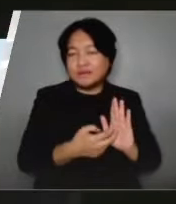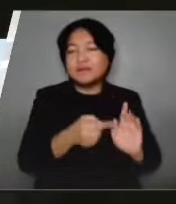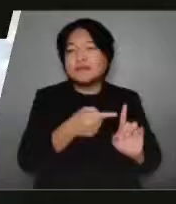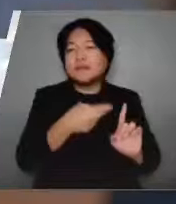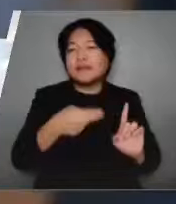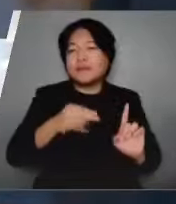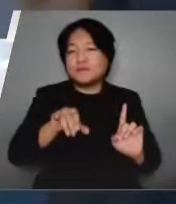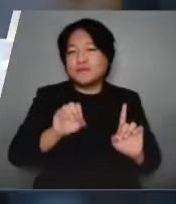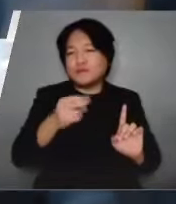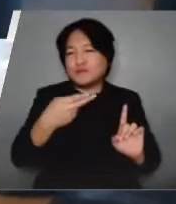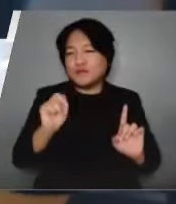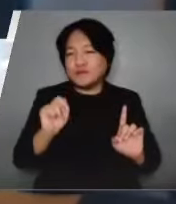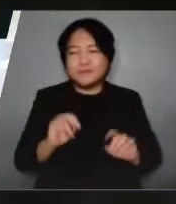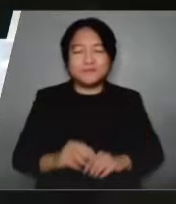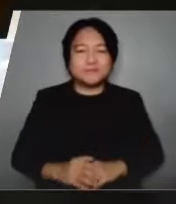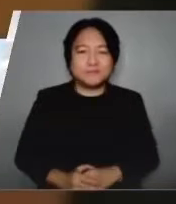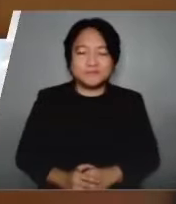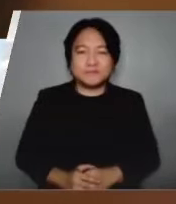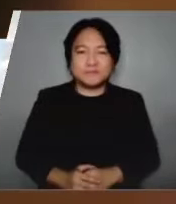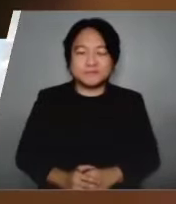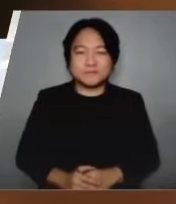mo!